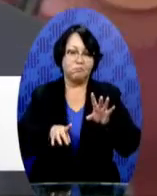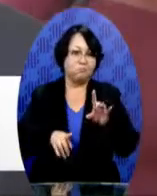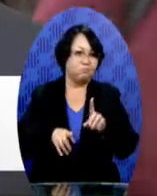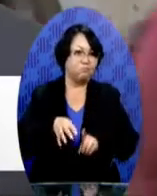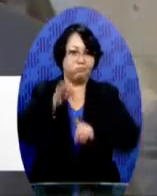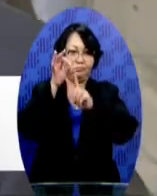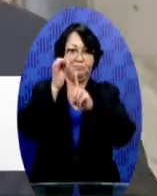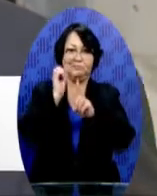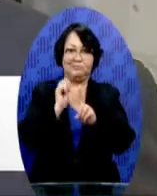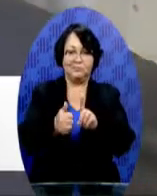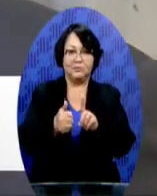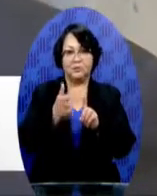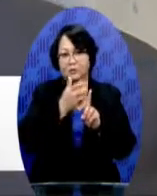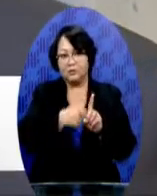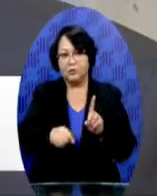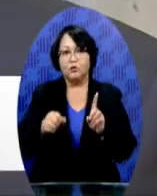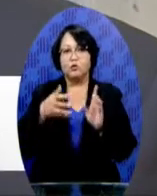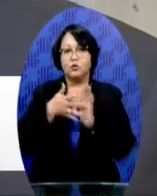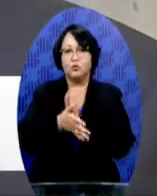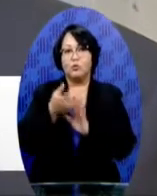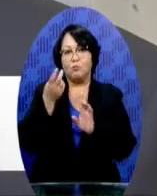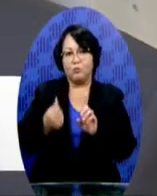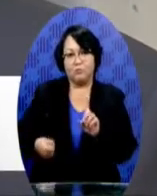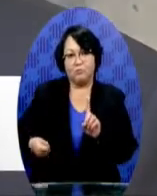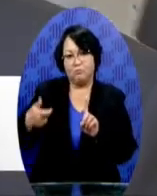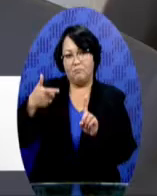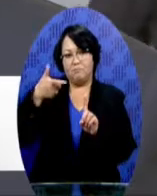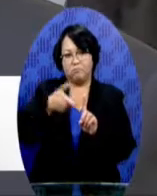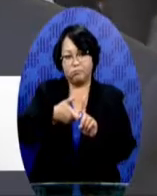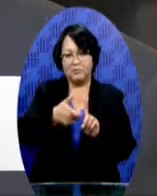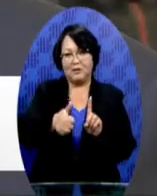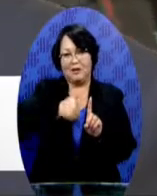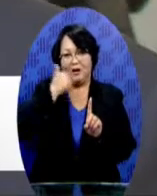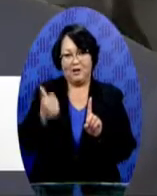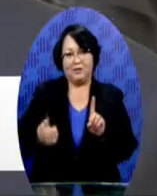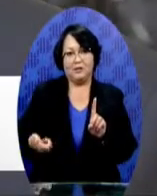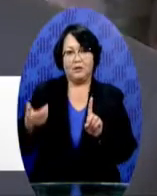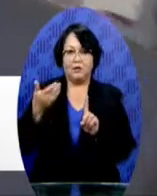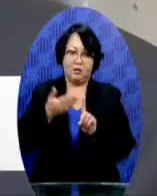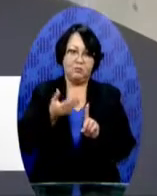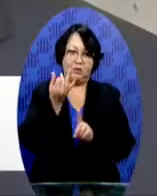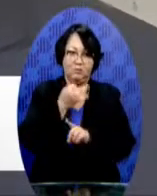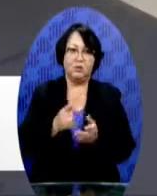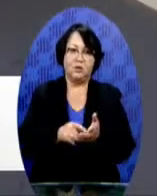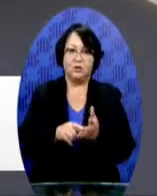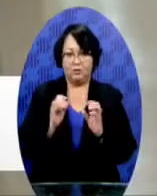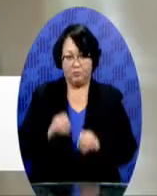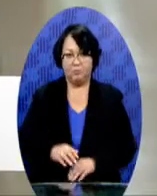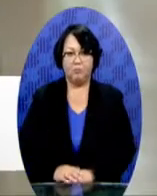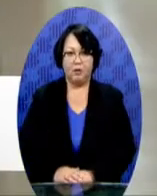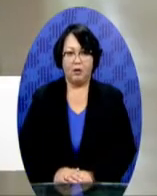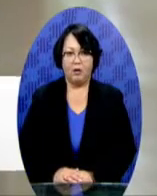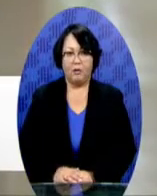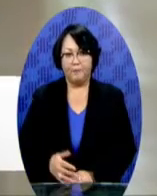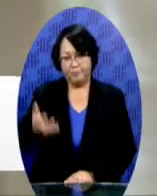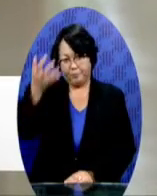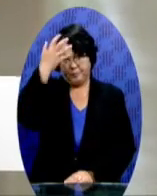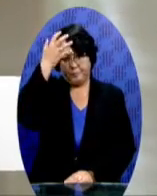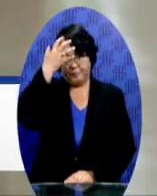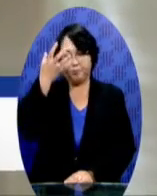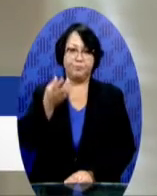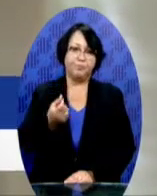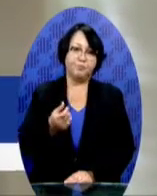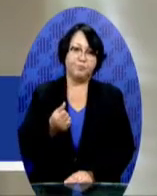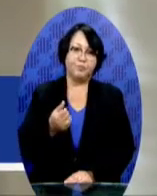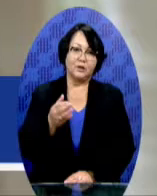хэрэгжүүлэх мөнгө санхүүгийн нэлээд хангалттай одоо тавьж өгөх ийм шаардлага зайлшгүй байна. Төрийн зүгээс энэ санхүүжилт